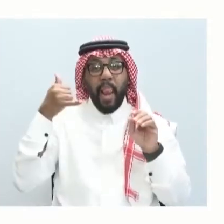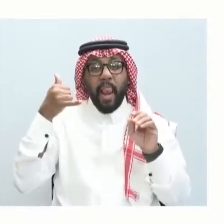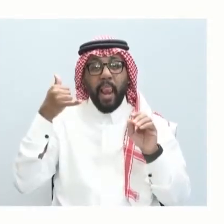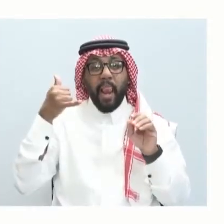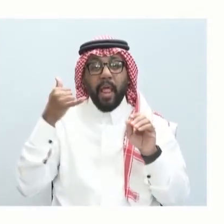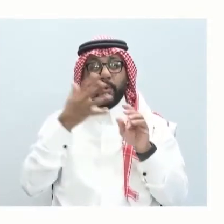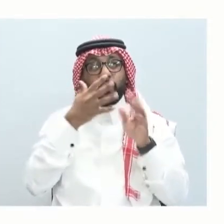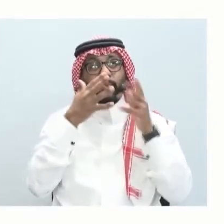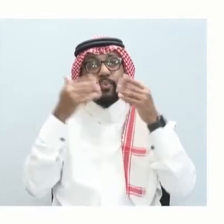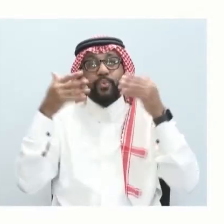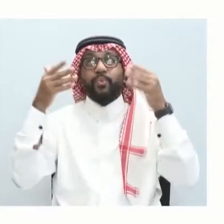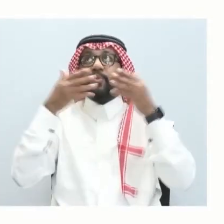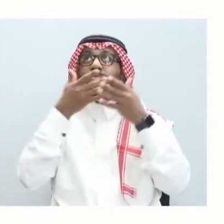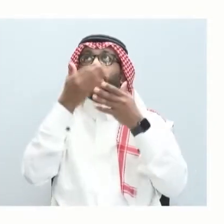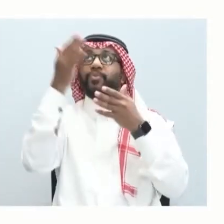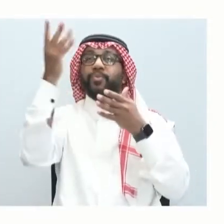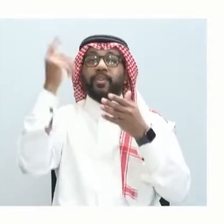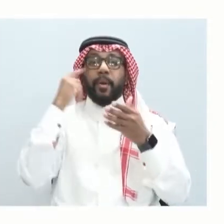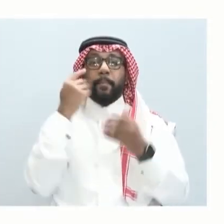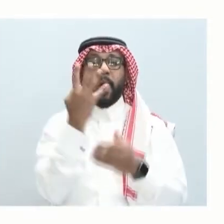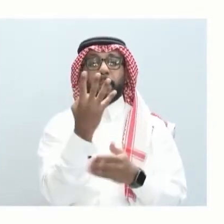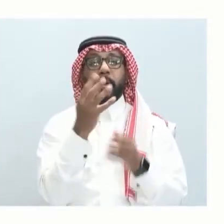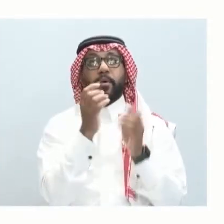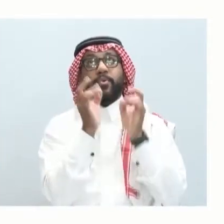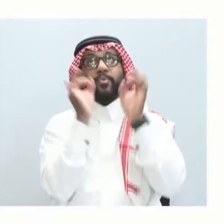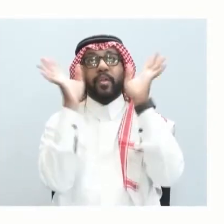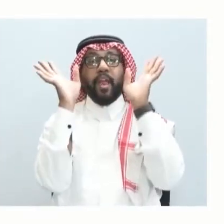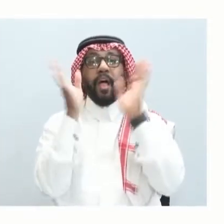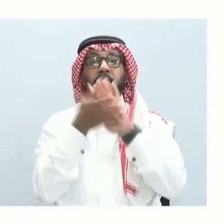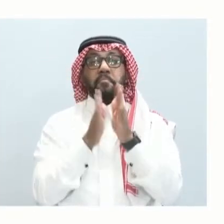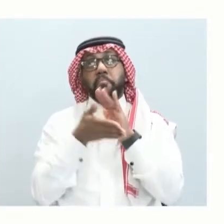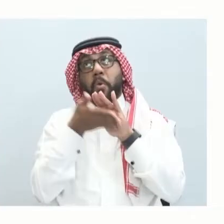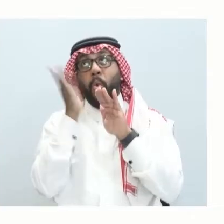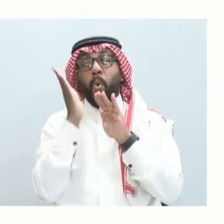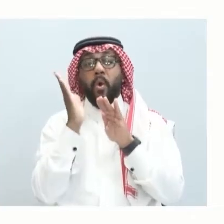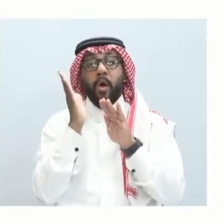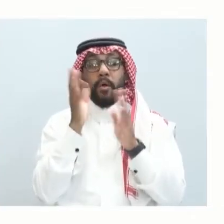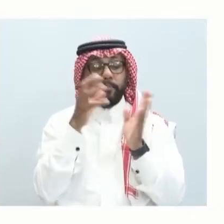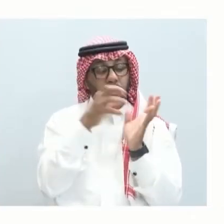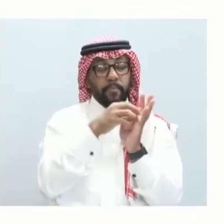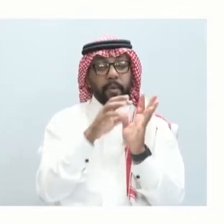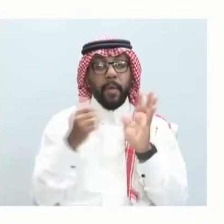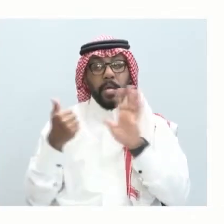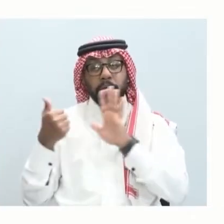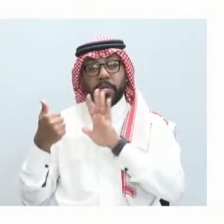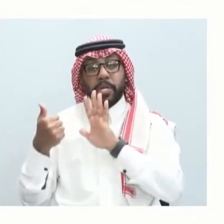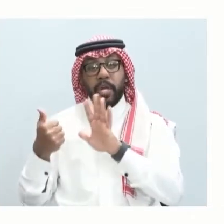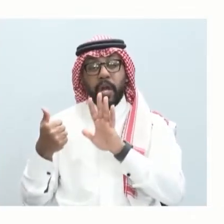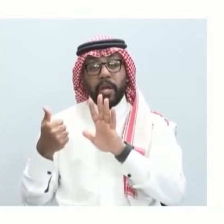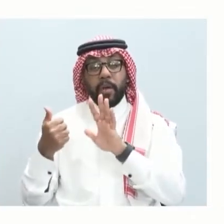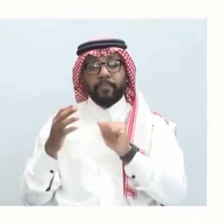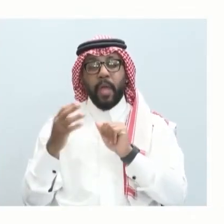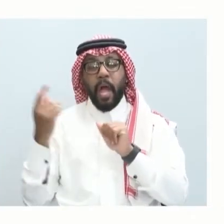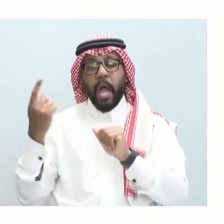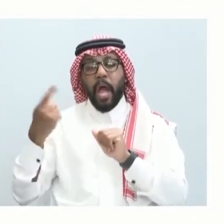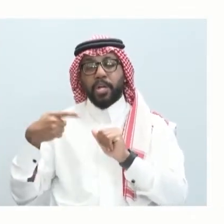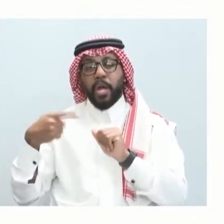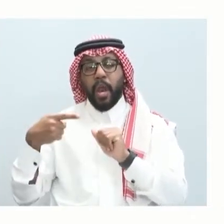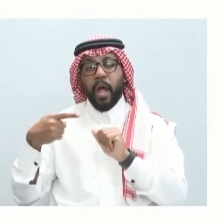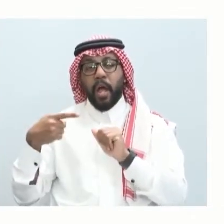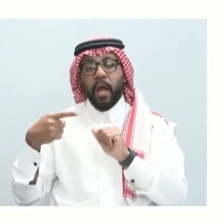ونحلات اذا اضع اربعه ونقول 10 مطروح منها اربعه يساوي كم يوم مبدعين